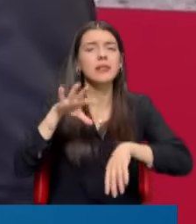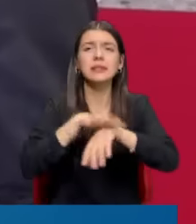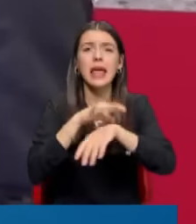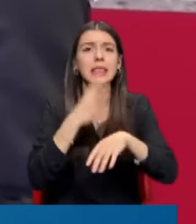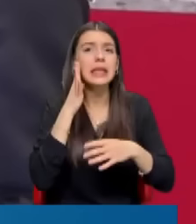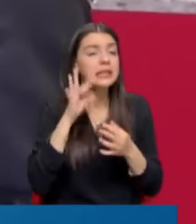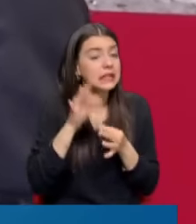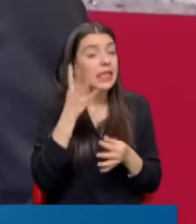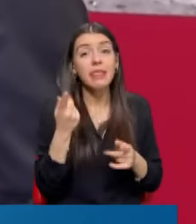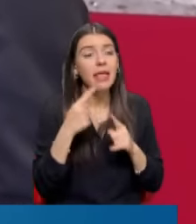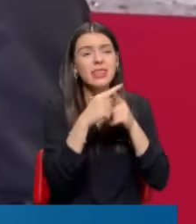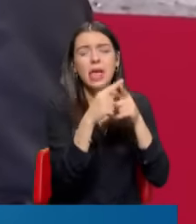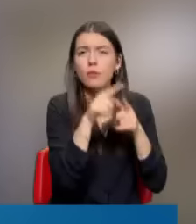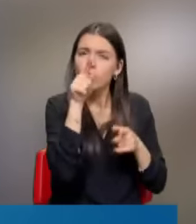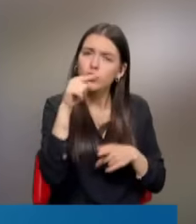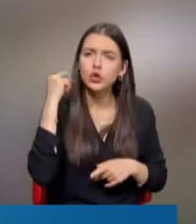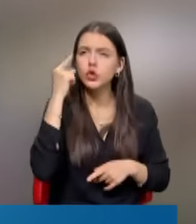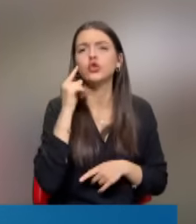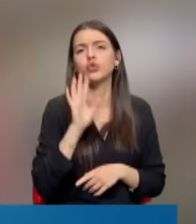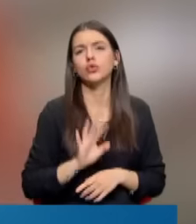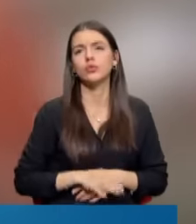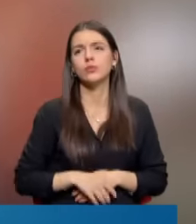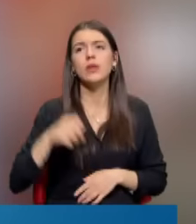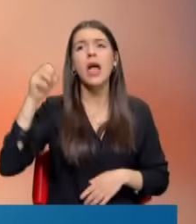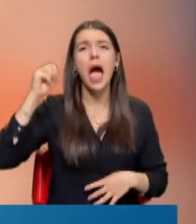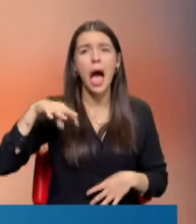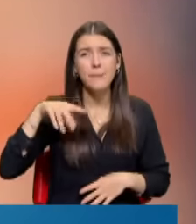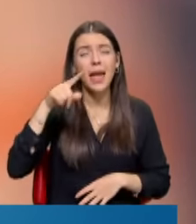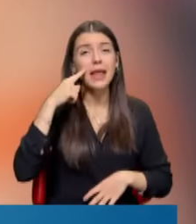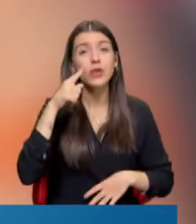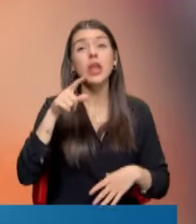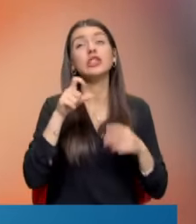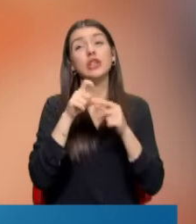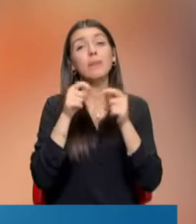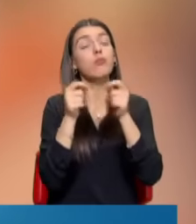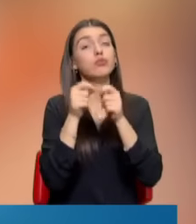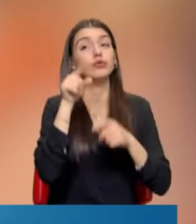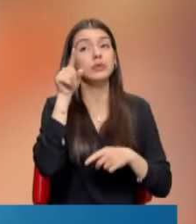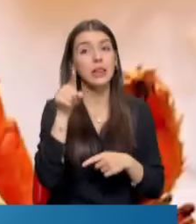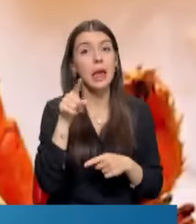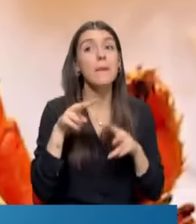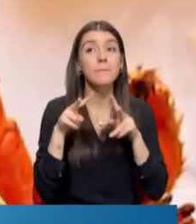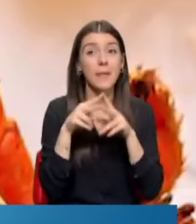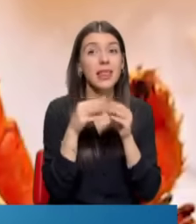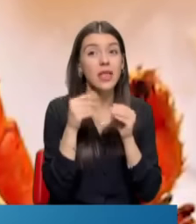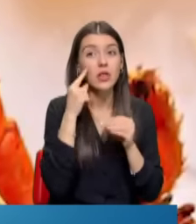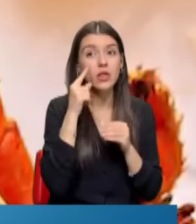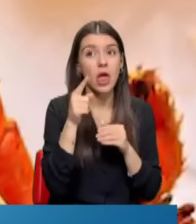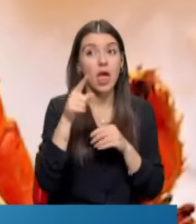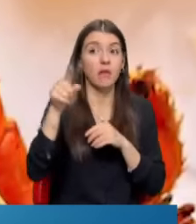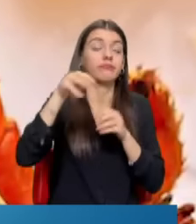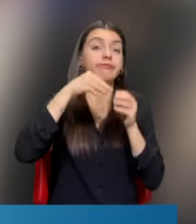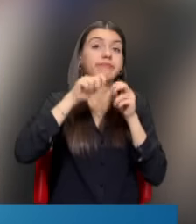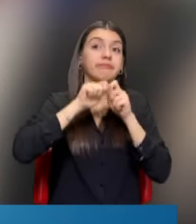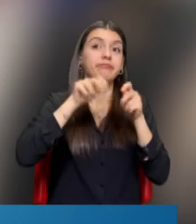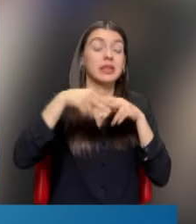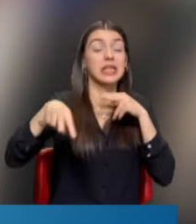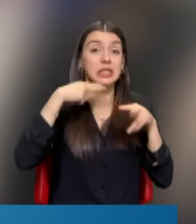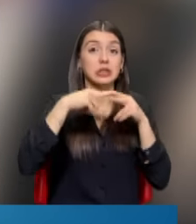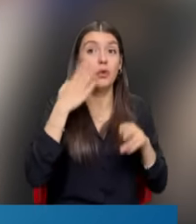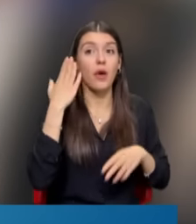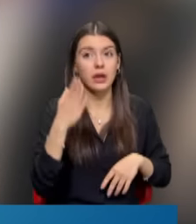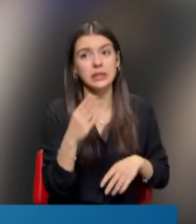niye tepki duyuyorlar? Bunu düşünün. AK Parti milletvekili Şebnem Bursalı'nın Monaco'daki ıstakoz paylaşımı, AK Parti Grup Başkan